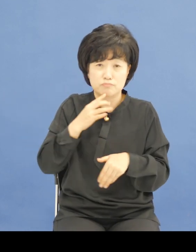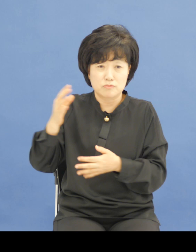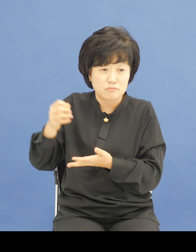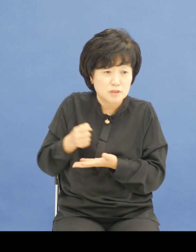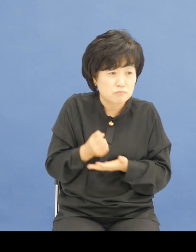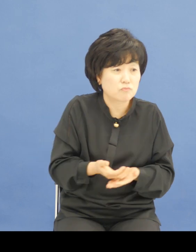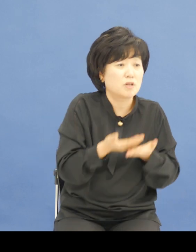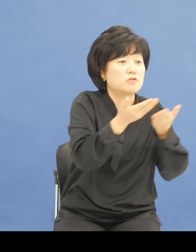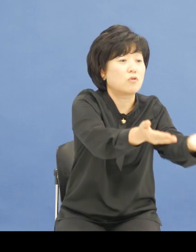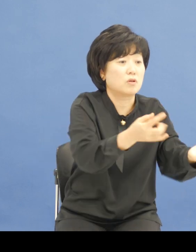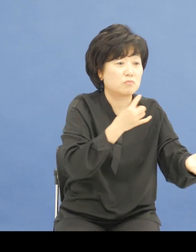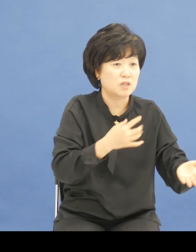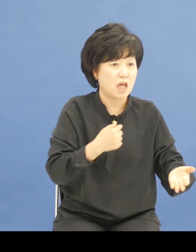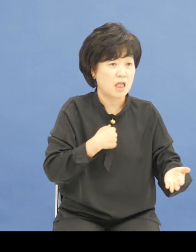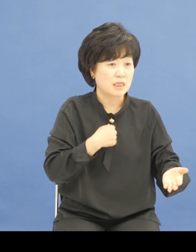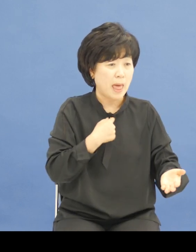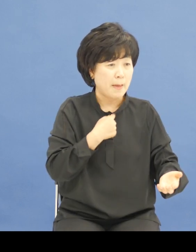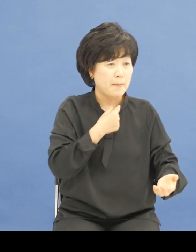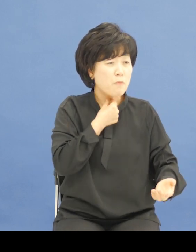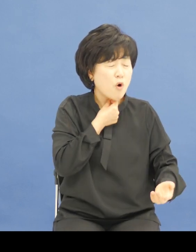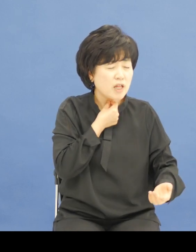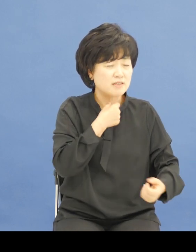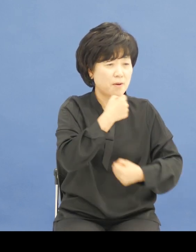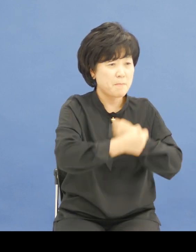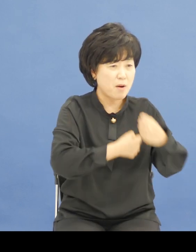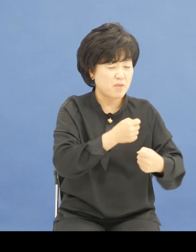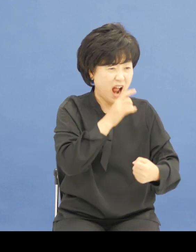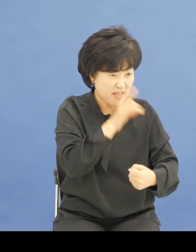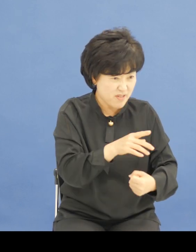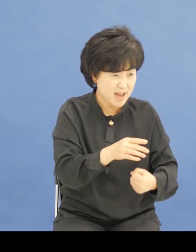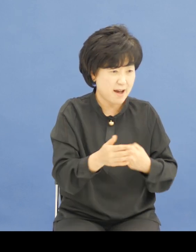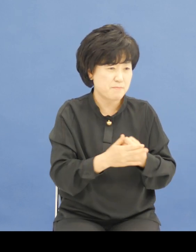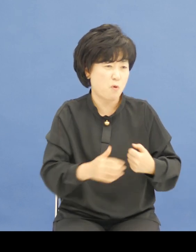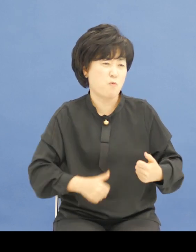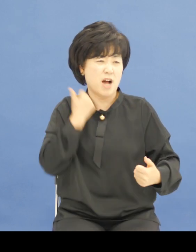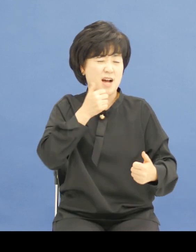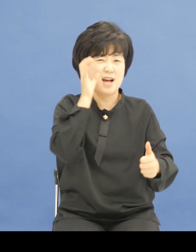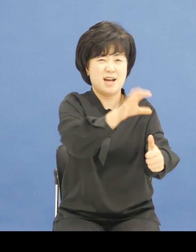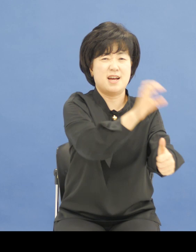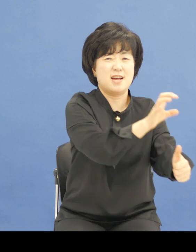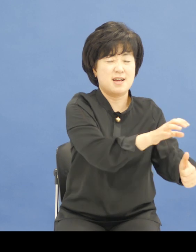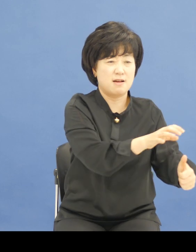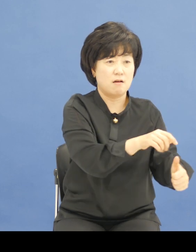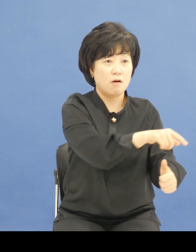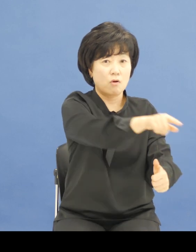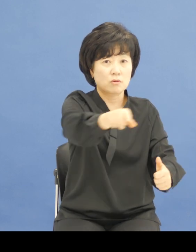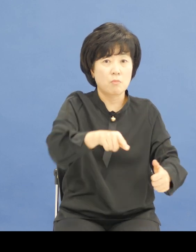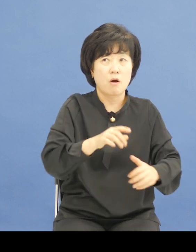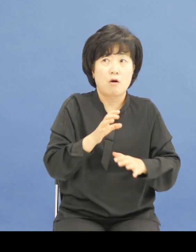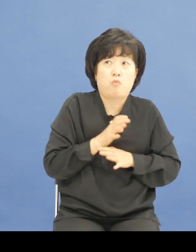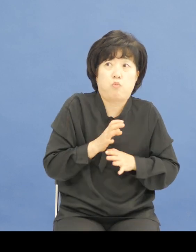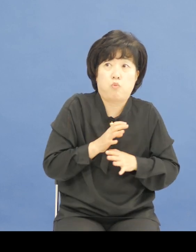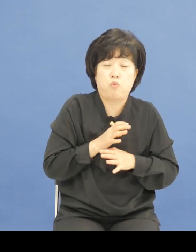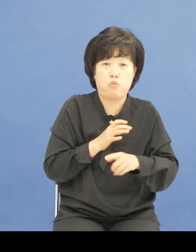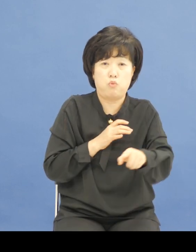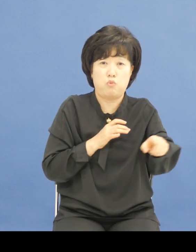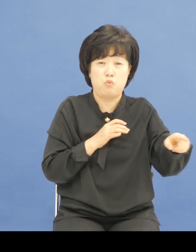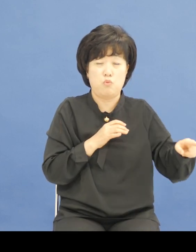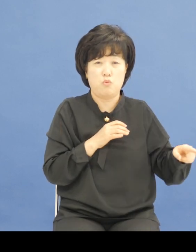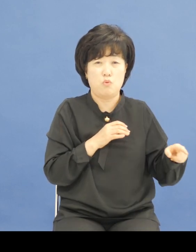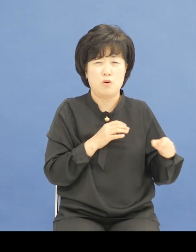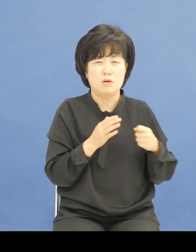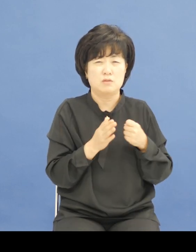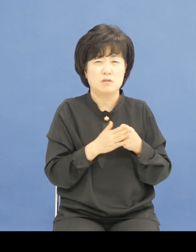내 마음대로 안 되면 내가 화를 내고 그런다고. 그럼 이 사람들은 아주 이제 두려워해요. 네.